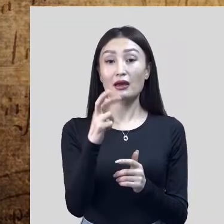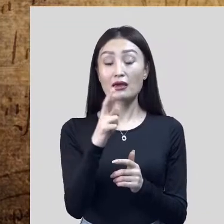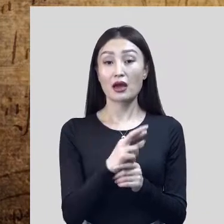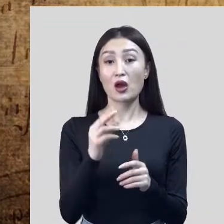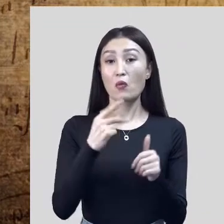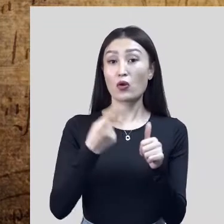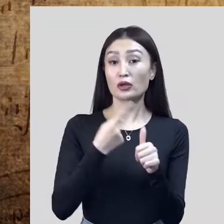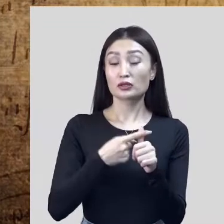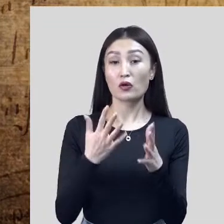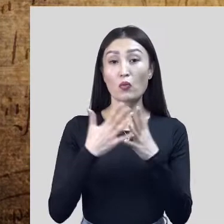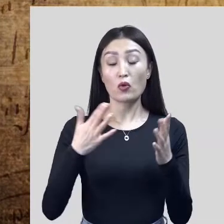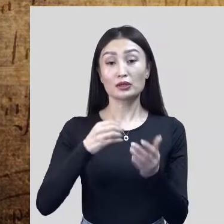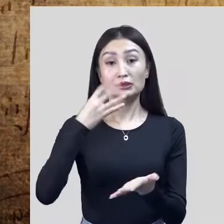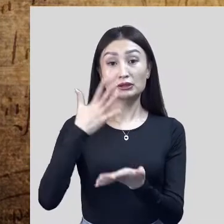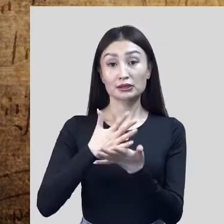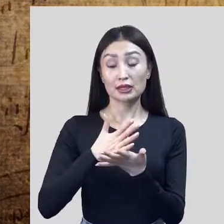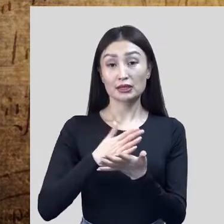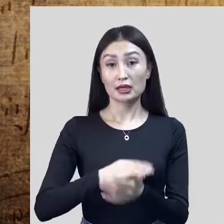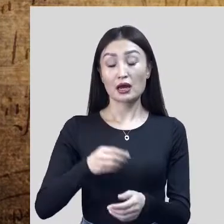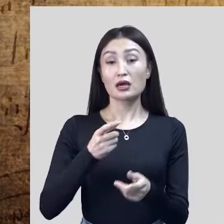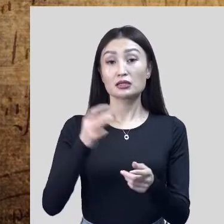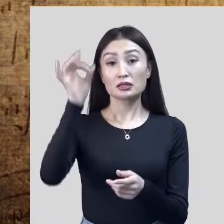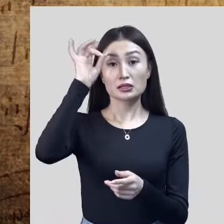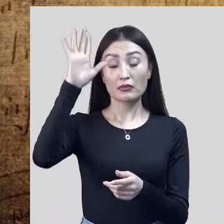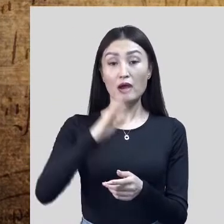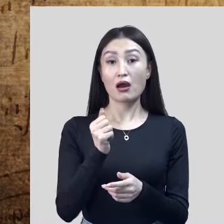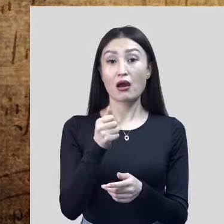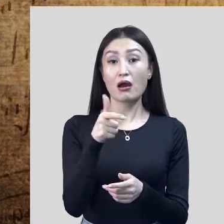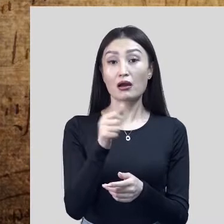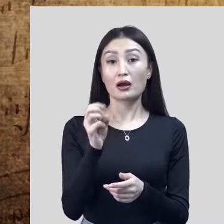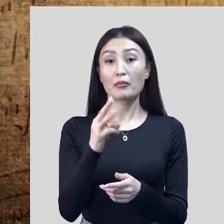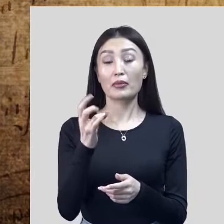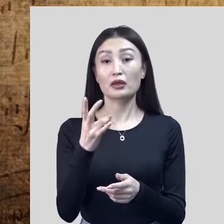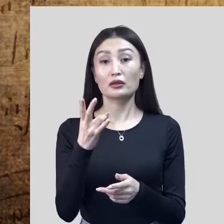по названию наиболее известного центра царства знаменитого Агамемнона.